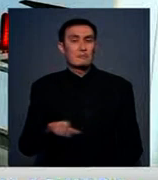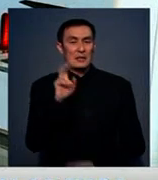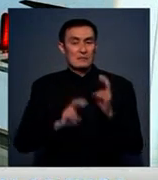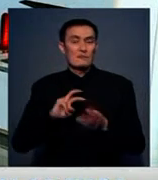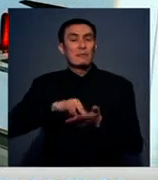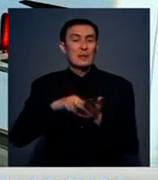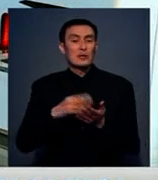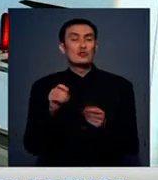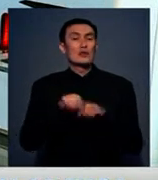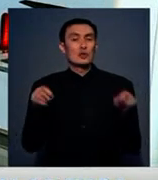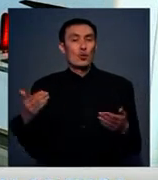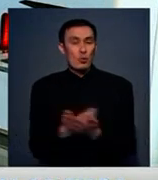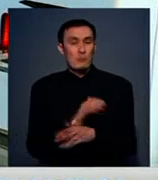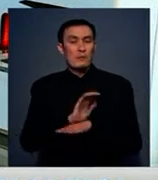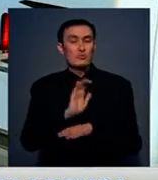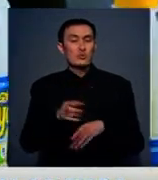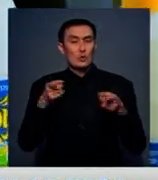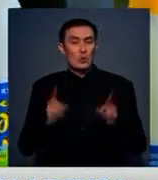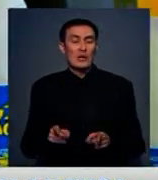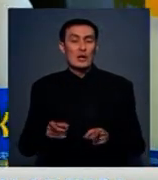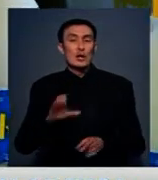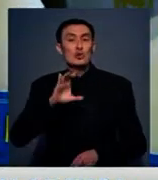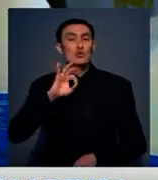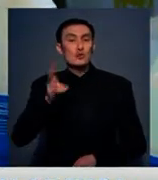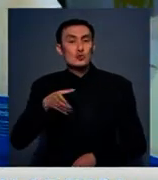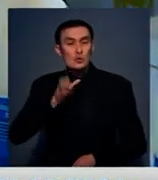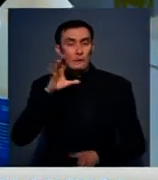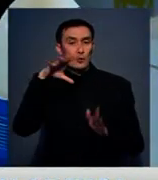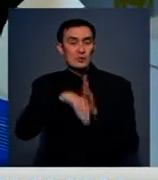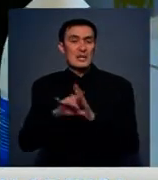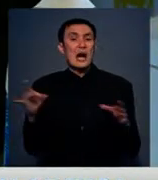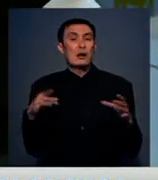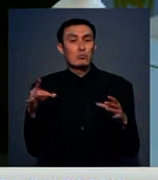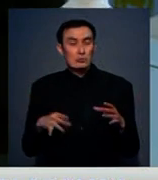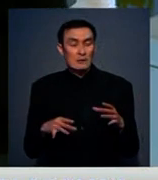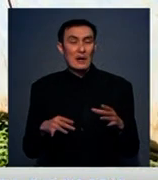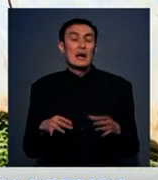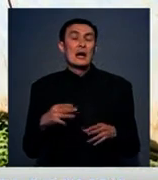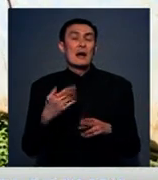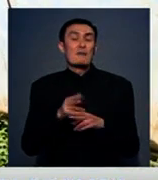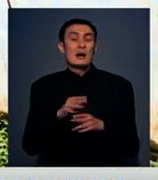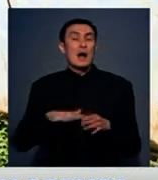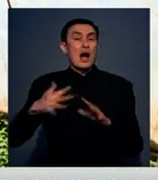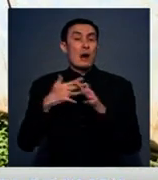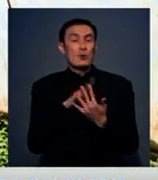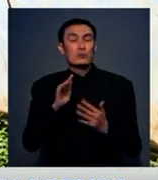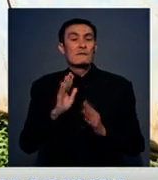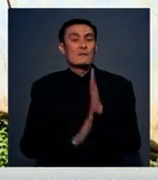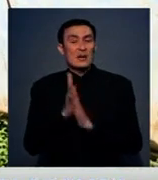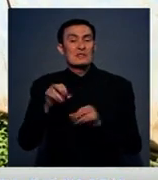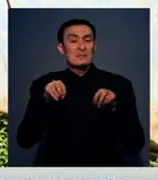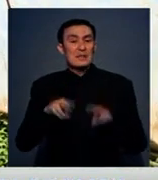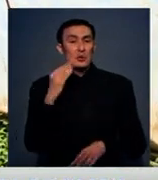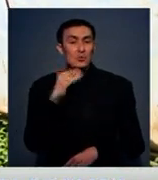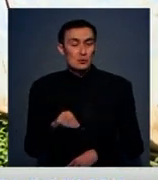планах запустить новые по выпуску натуральных фруктовых соков, в том числе и арбузного. Для последнего в ауле Жайылма будут выращивать специальный